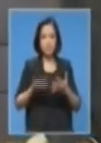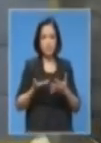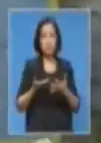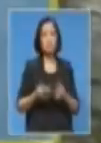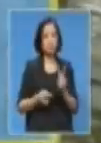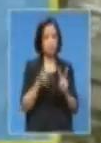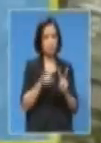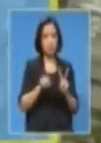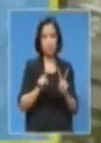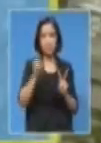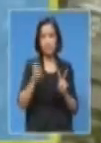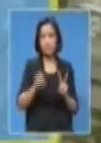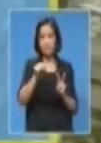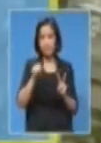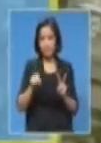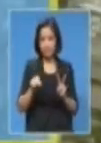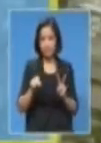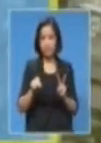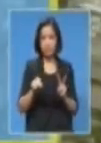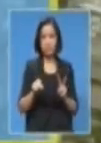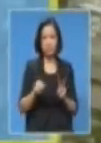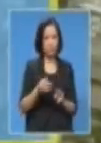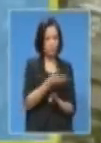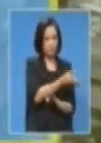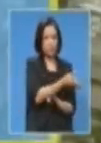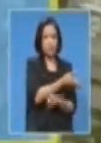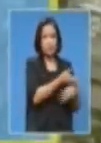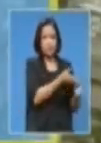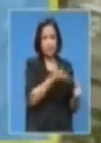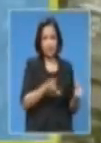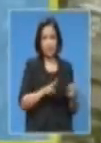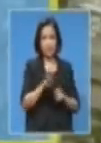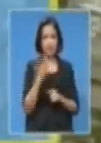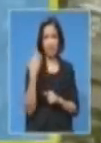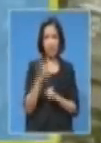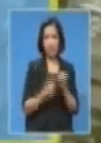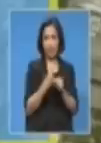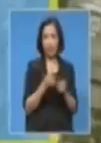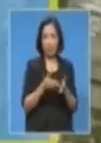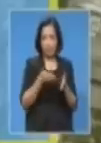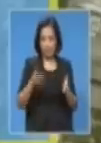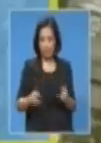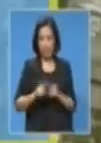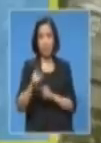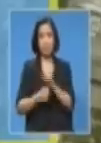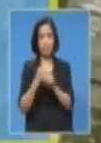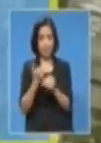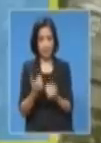าก 2.1% ในไตรมาส4ของปีที่แล้วมาเป็น 3% ในไตรมาสแรก